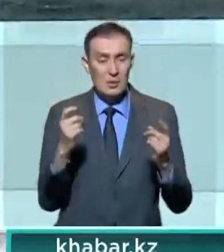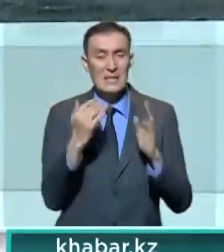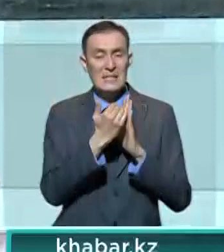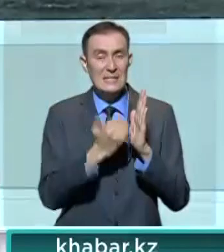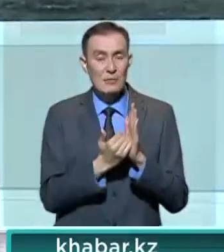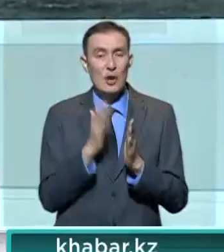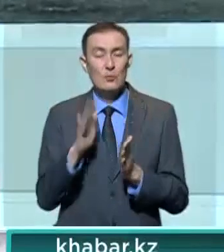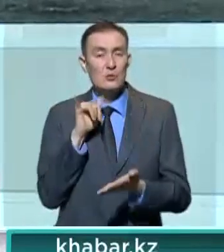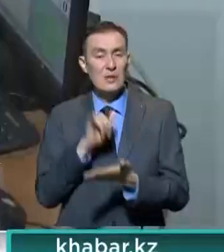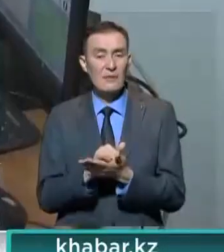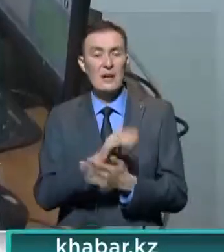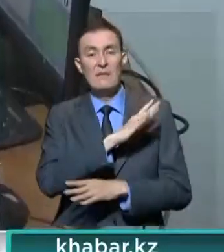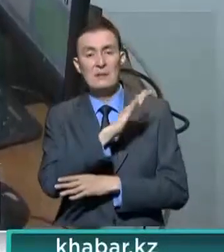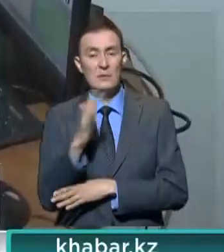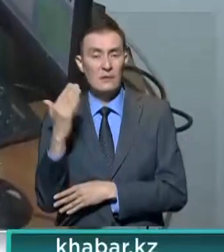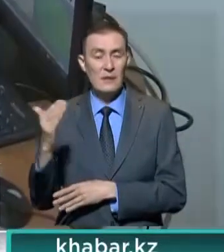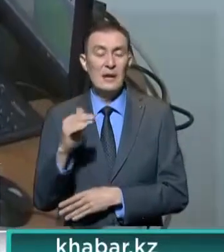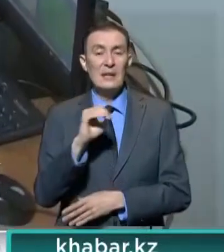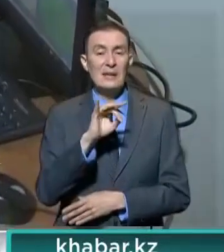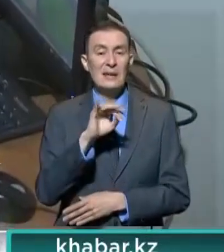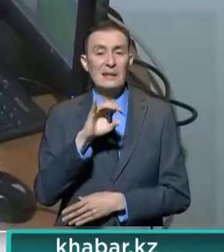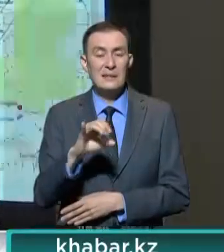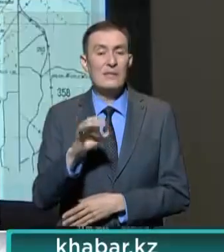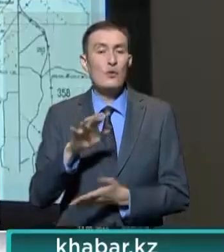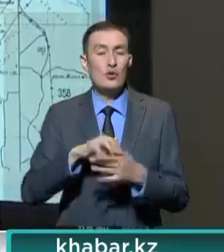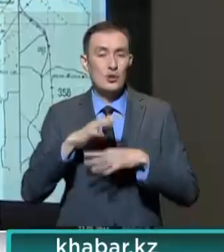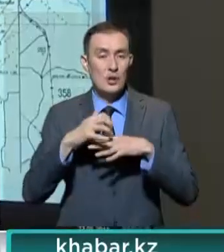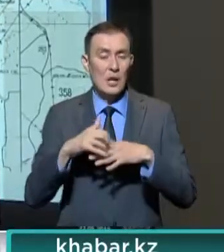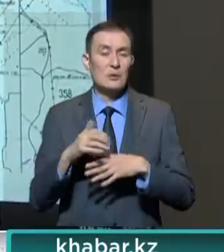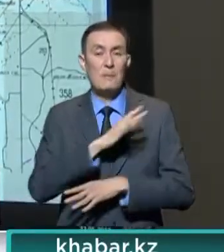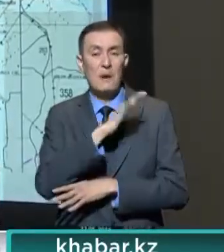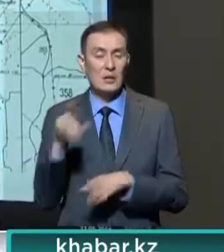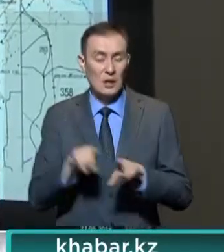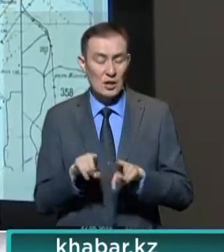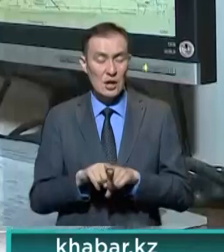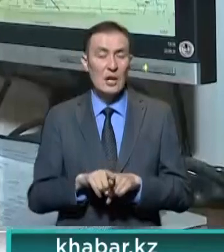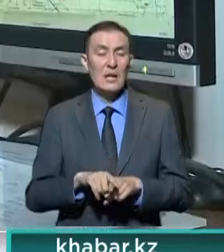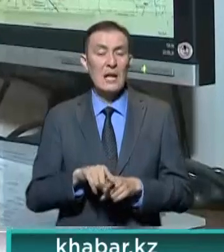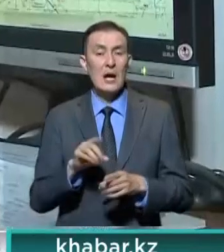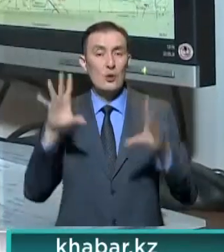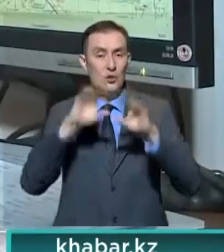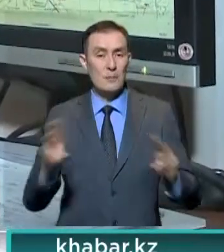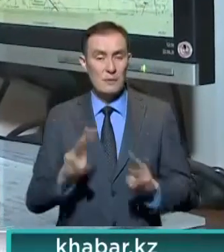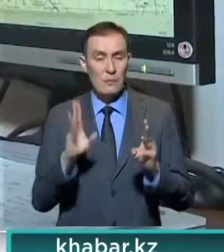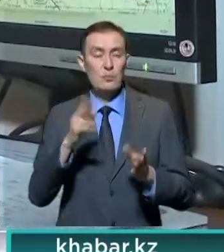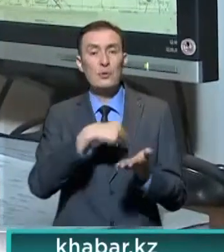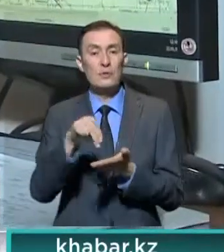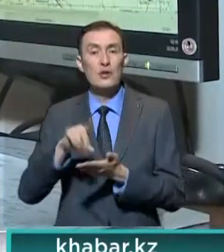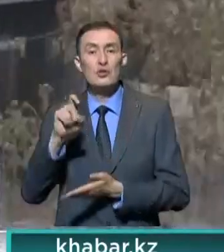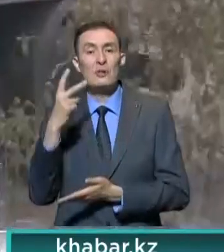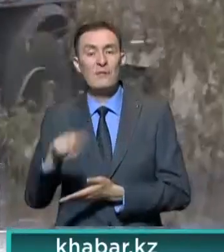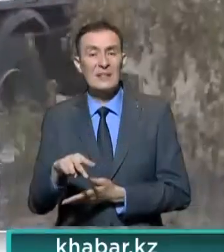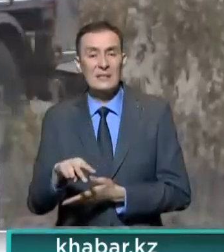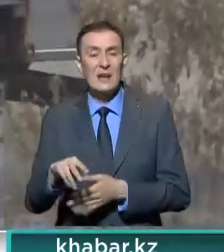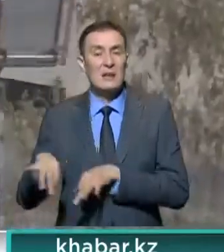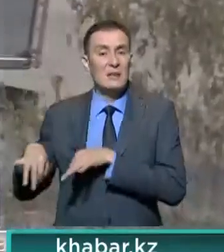системы планируют установить в природном резервате Ерте-Сормане и в Кокшетауском национальном парке. Кроме того, для борьбы со стихией приобретут 120 единиц